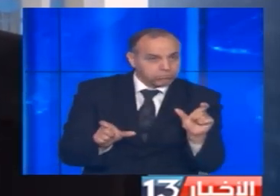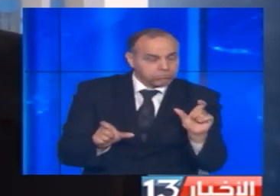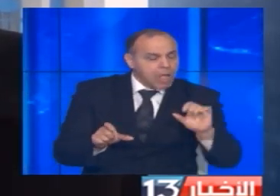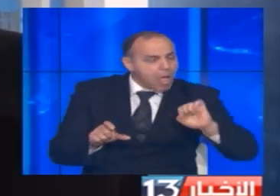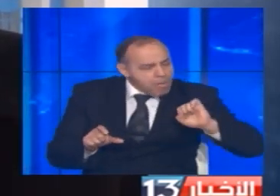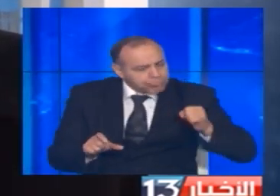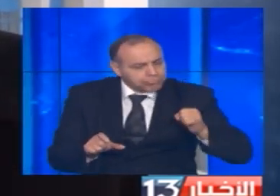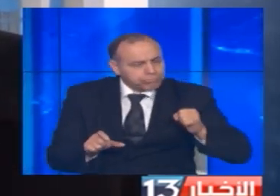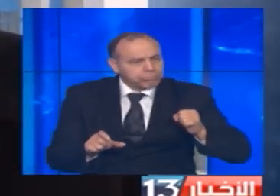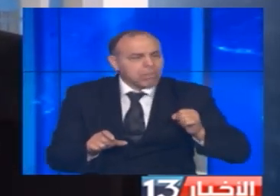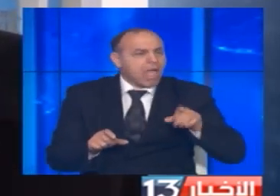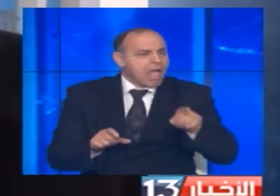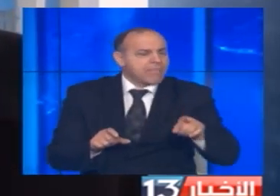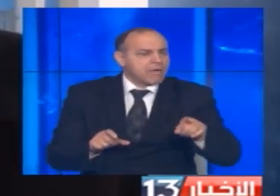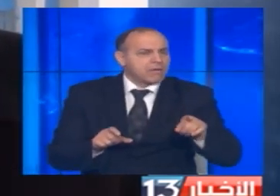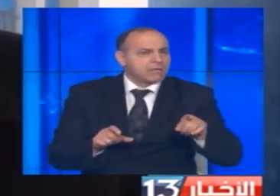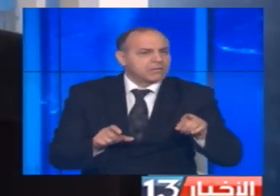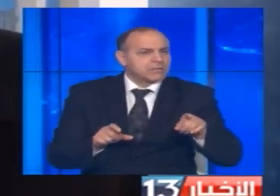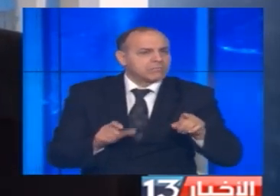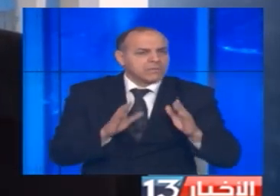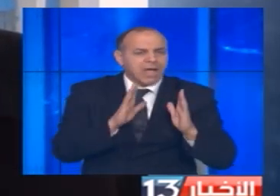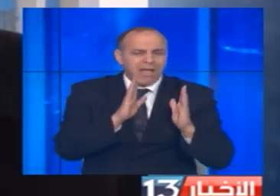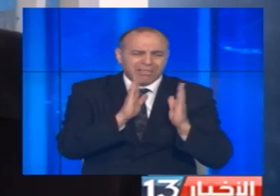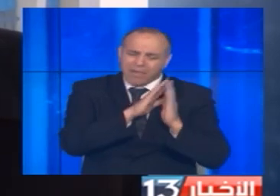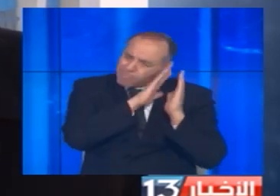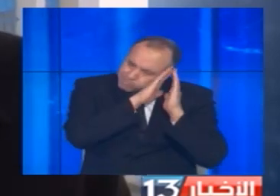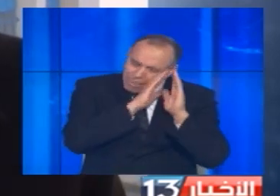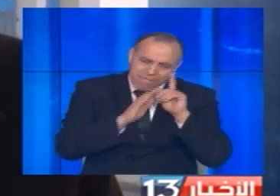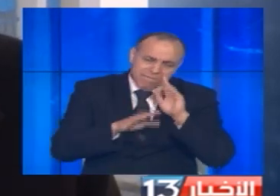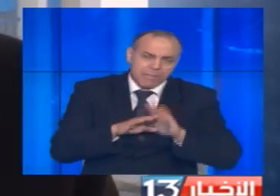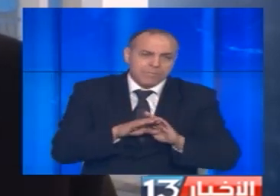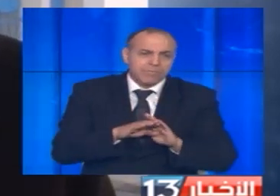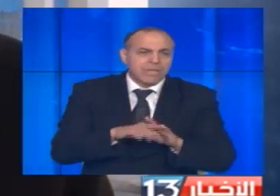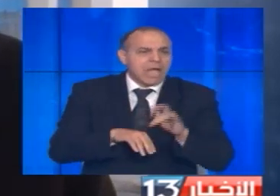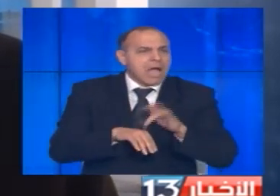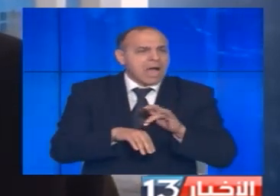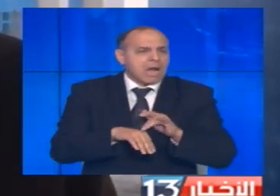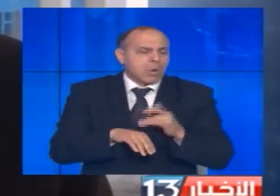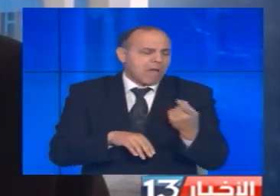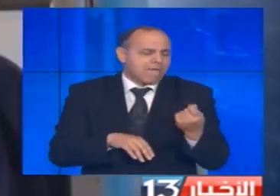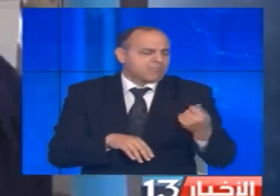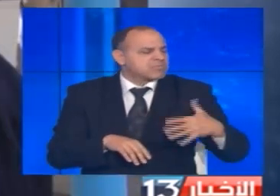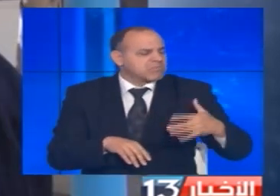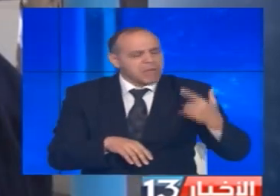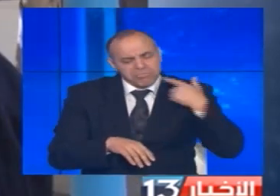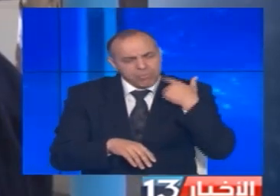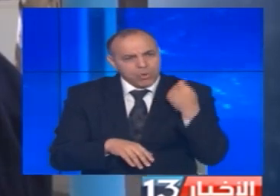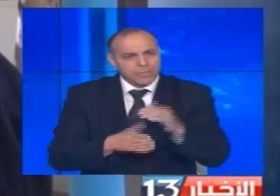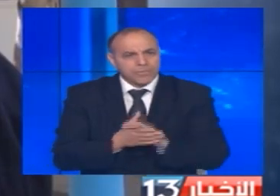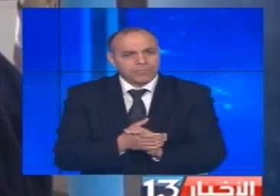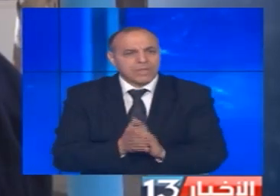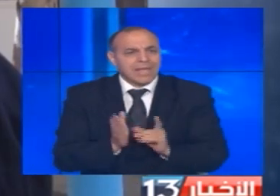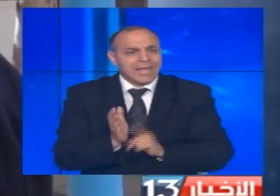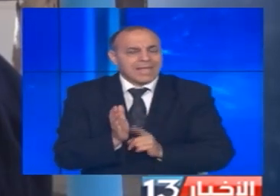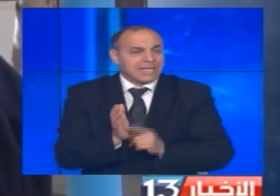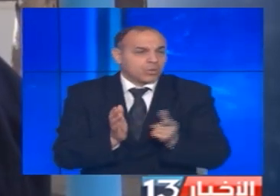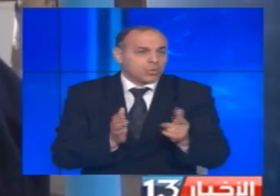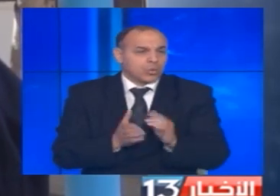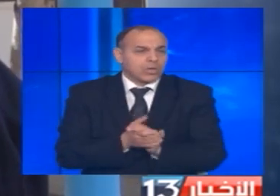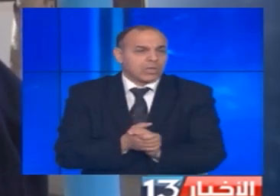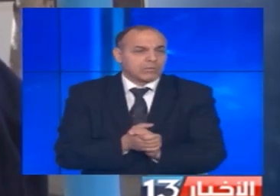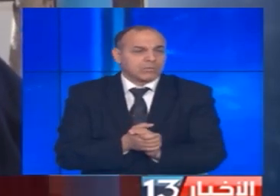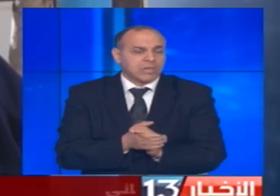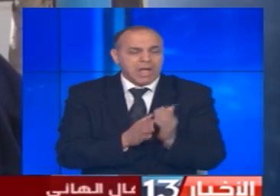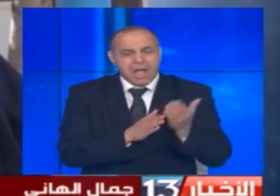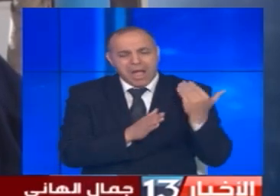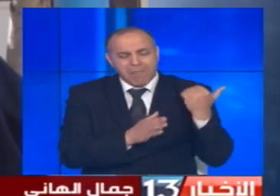المعاهد حراسة فهمتني وأمان. الأضرار تقريب كانت مادية الكل أكيد، من الدورتوار هذا واللي